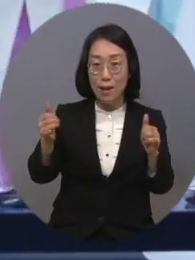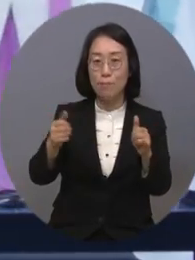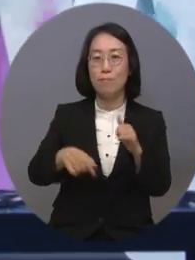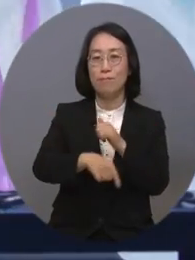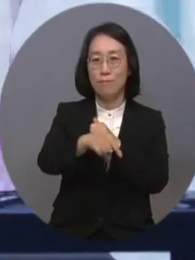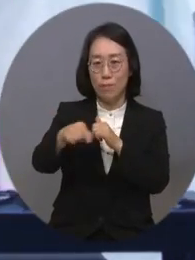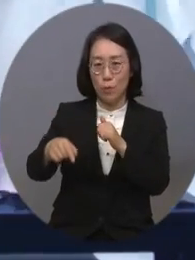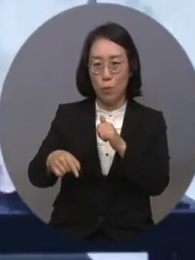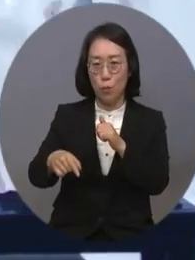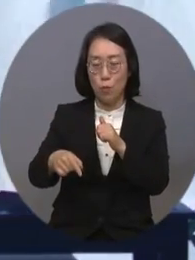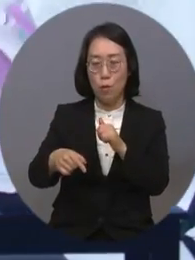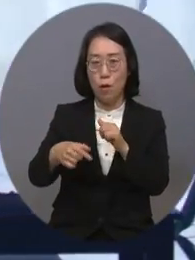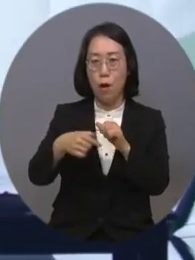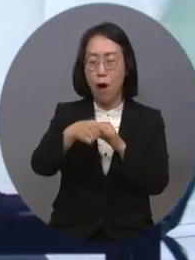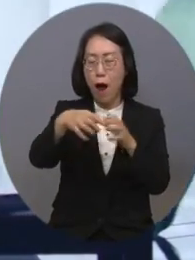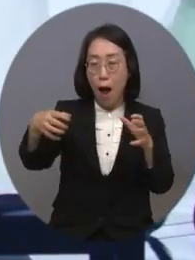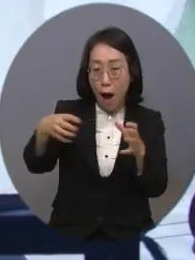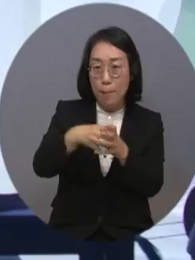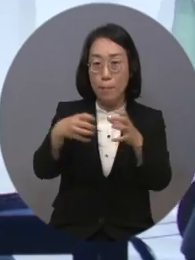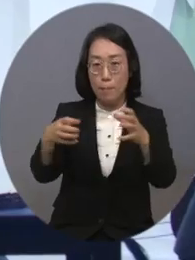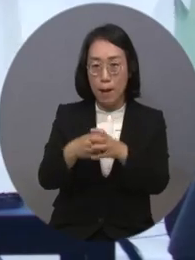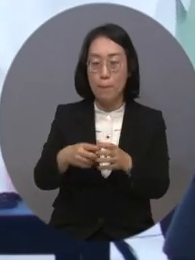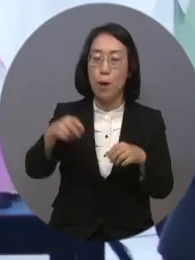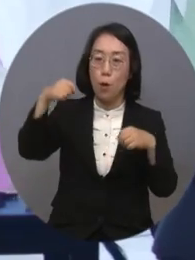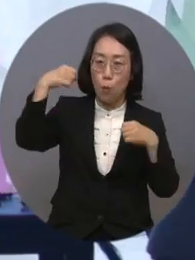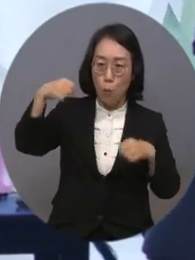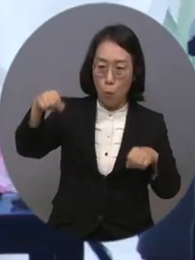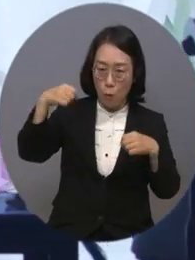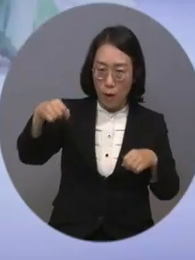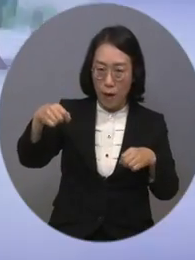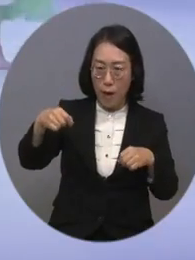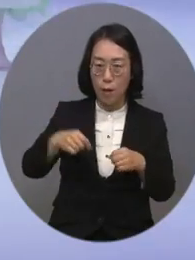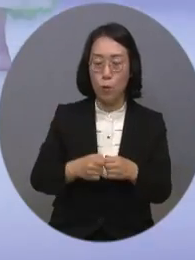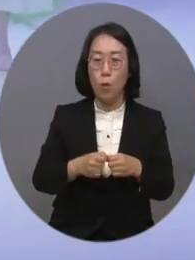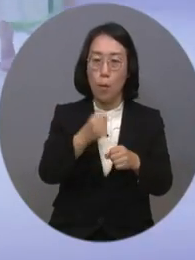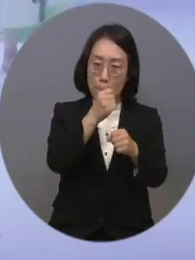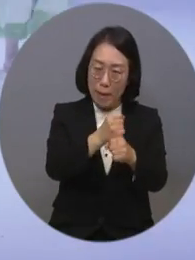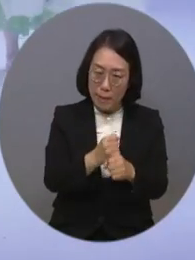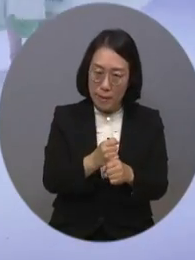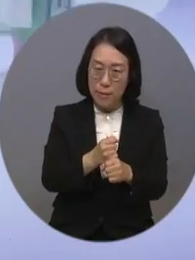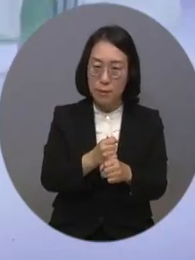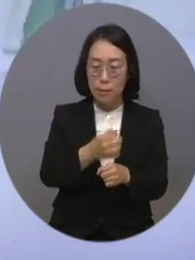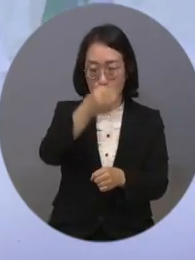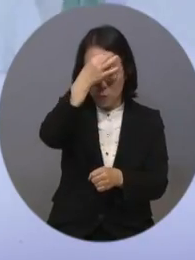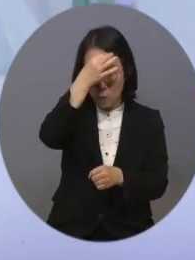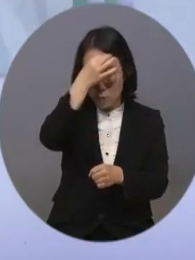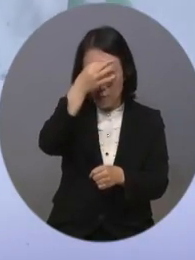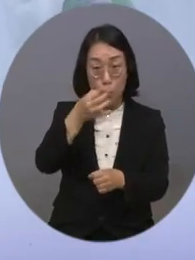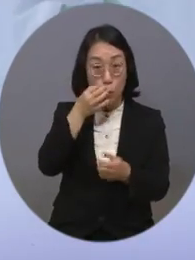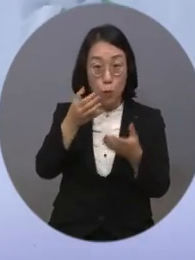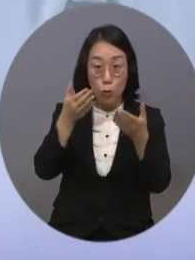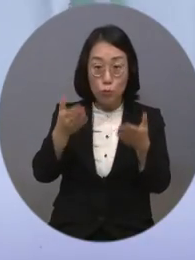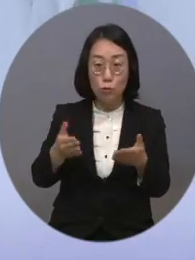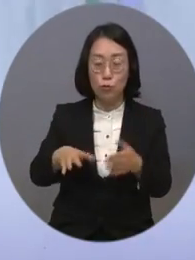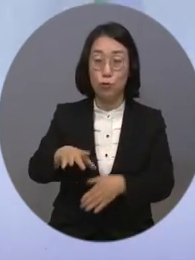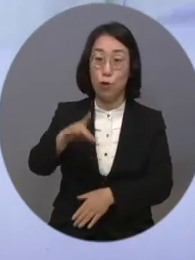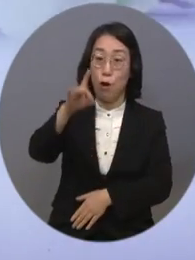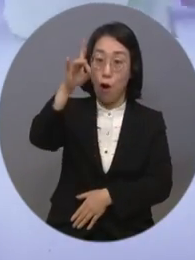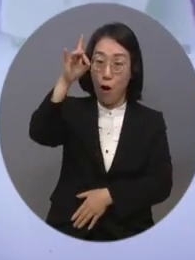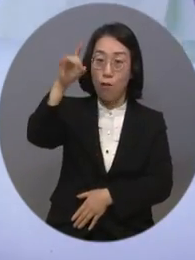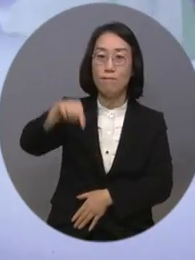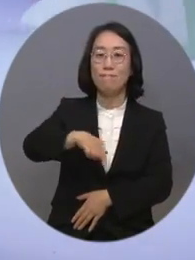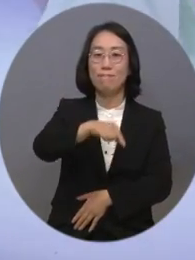장르의 벽을 넘어 공예와 공연이라는 다른 분야의 아티스트들이 만나 지금까지 없었던 새로운